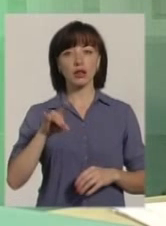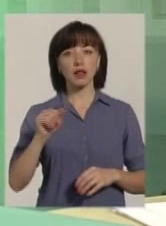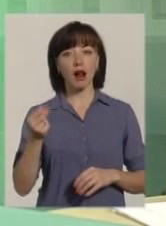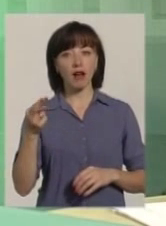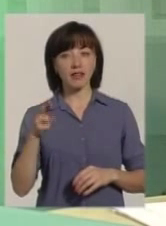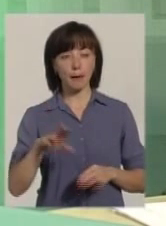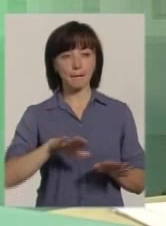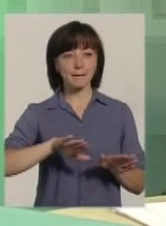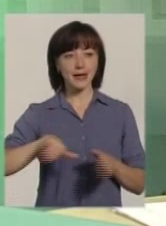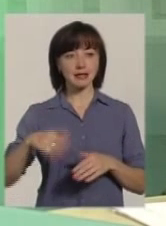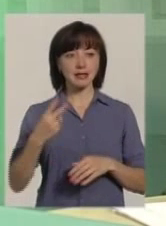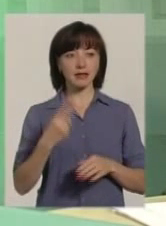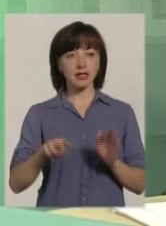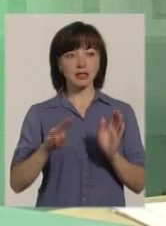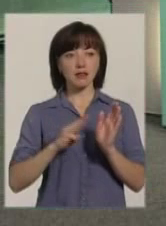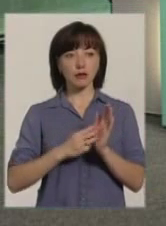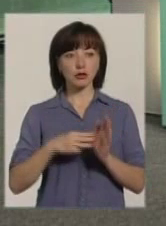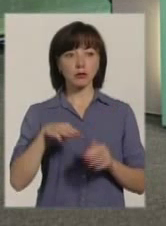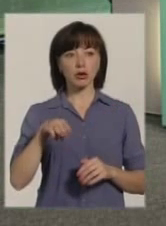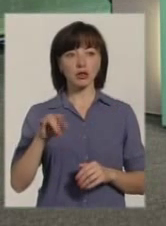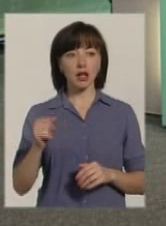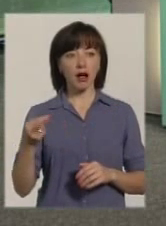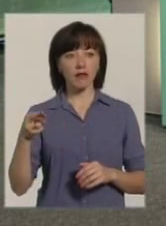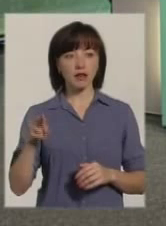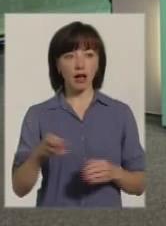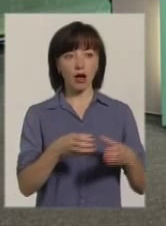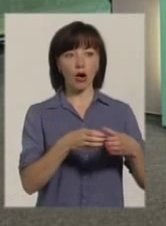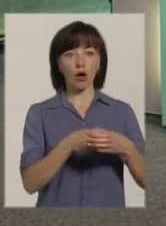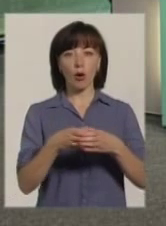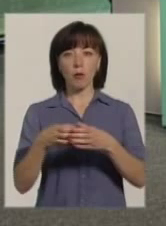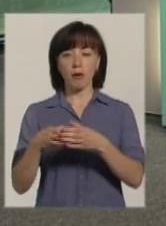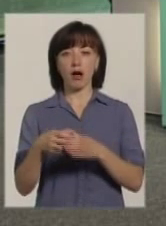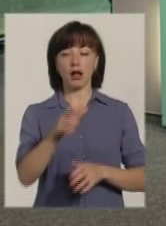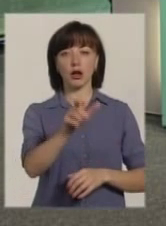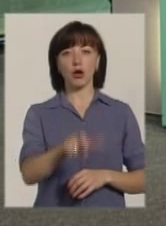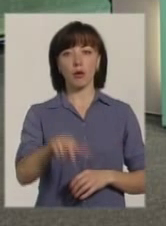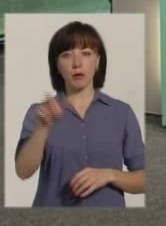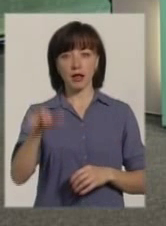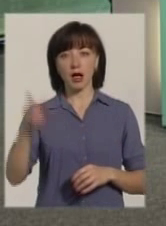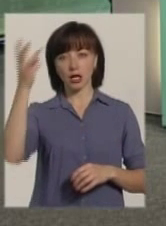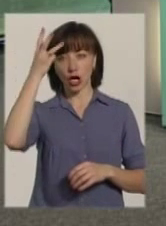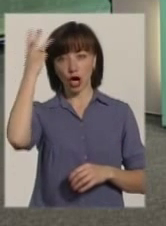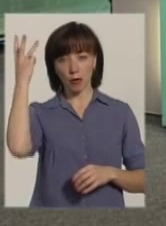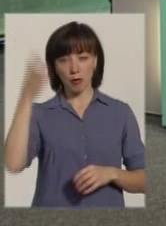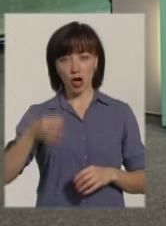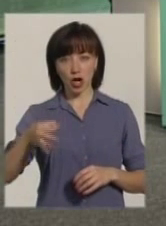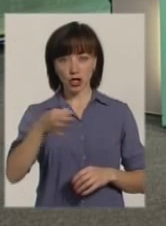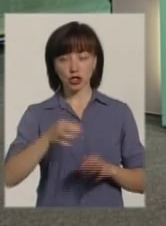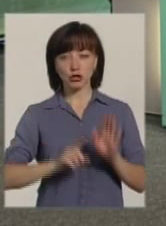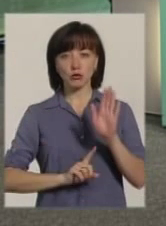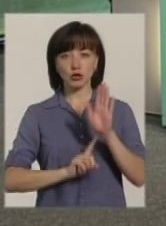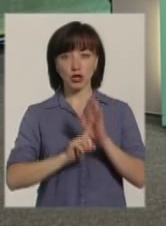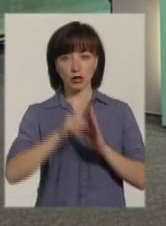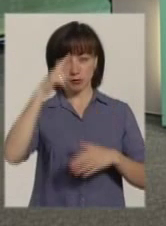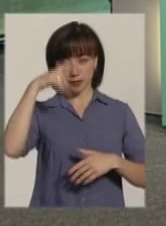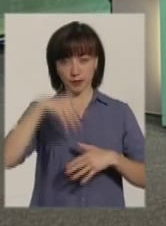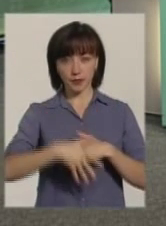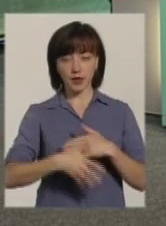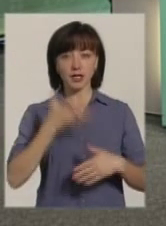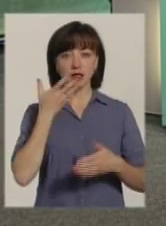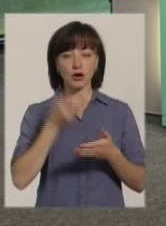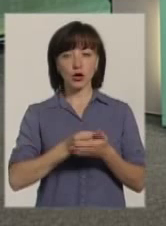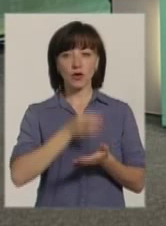після 28 травня громади, громадяни Хмельниччини почали усвідомлювати свою